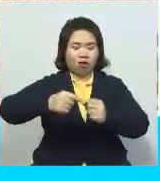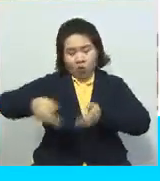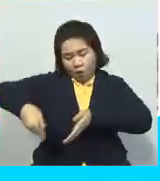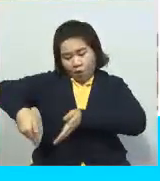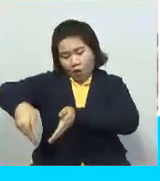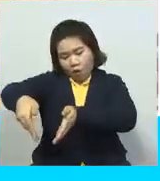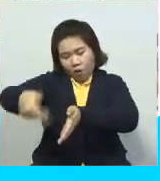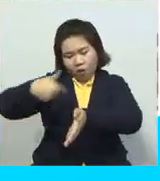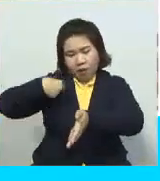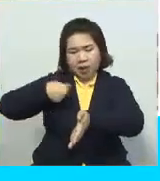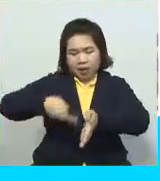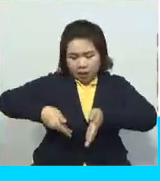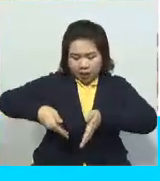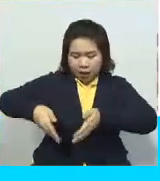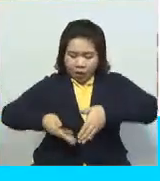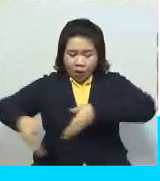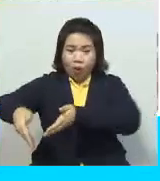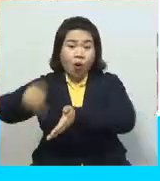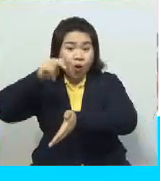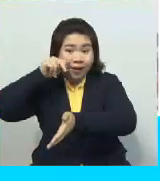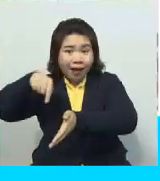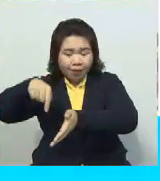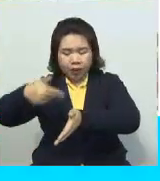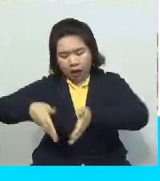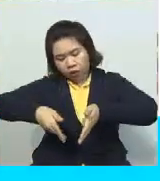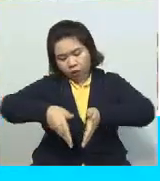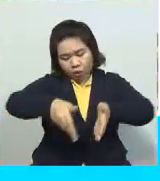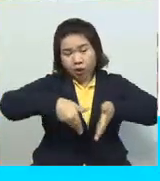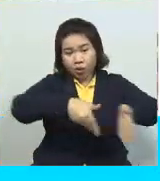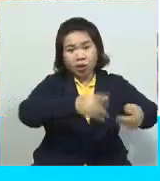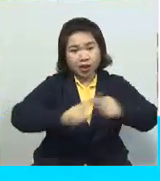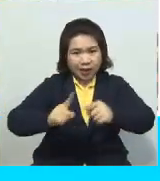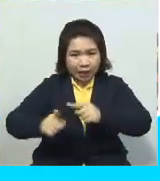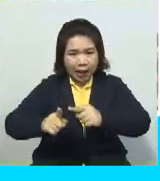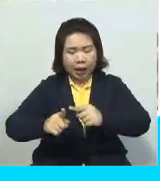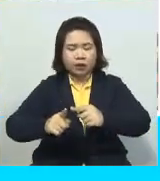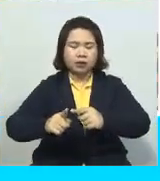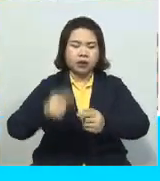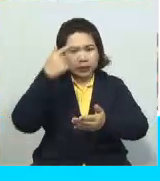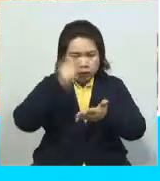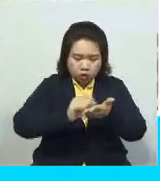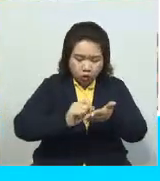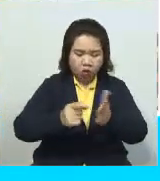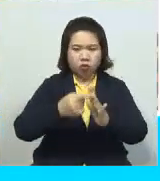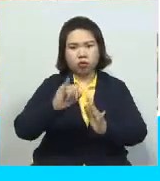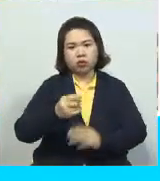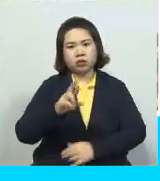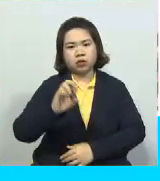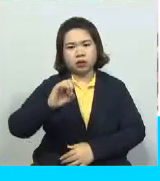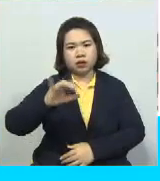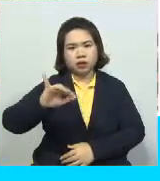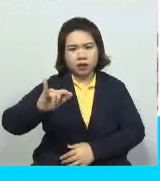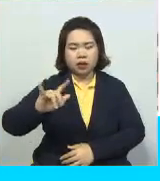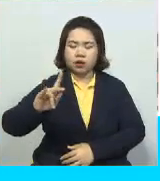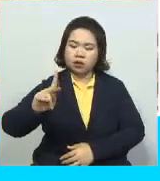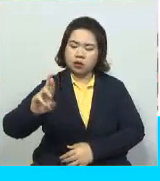เป็นถนนอัสดางถนนเฟื่องนครถนนเจริญกรุงนะครับถนนดินสอแล้วก็ถนน ใน